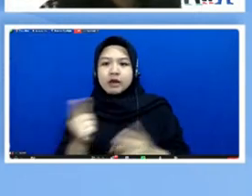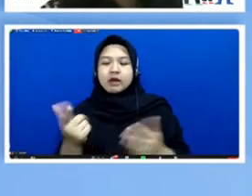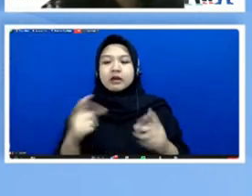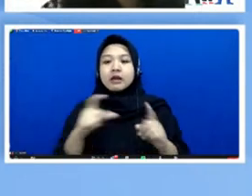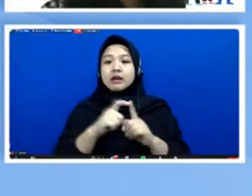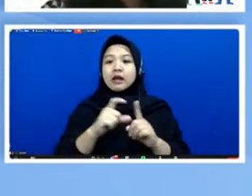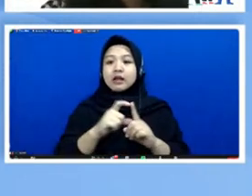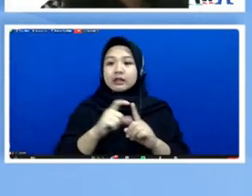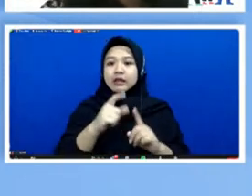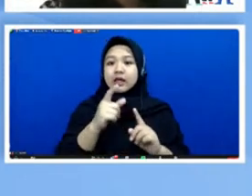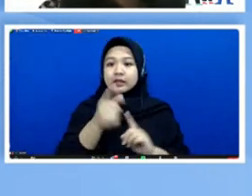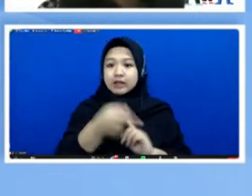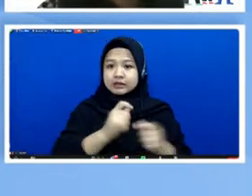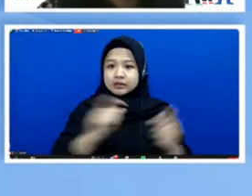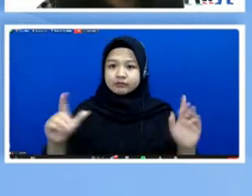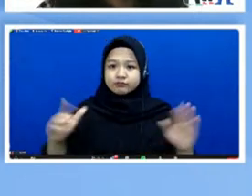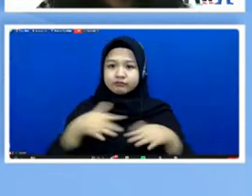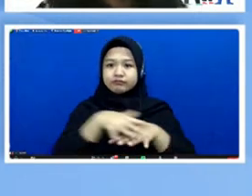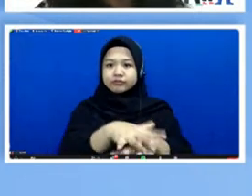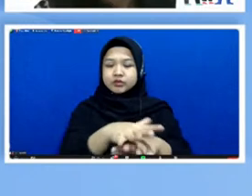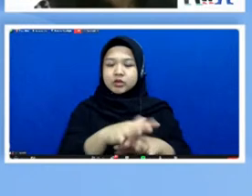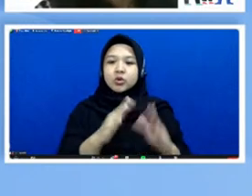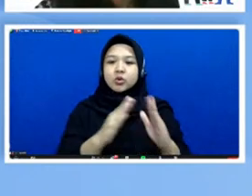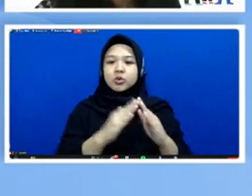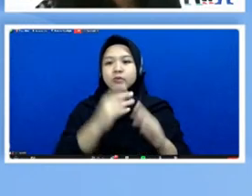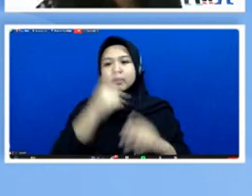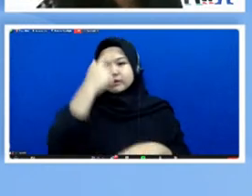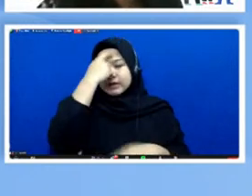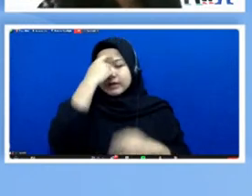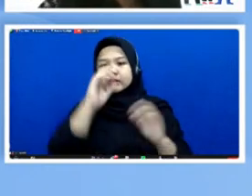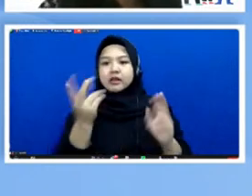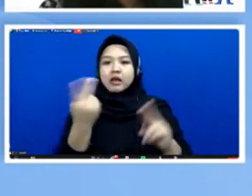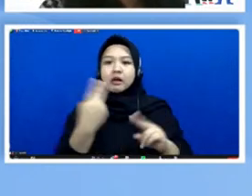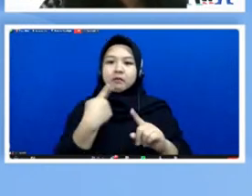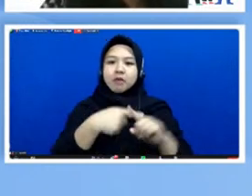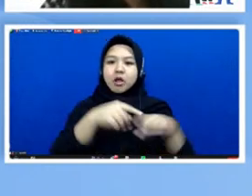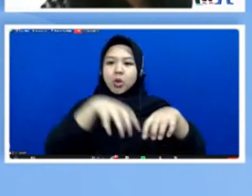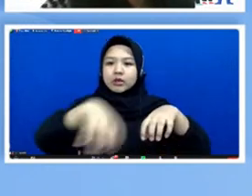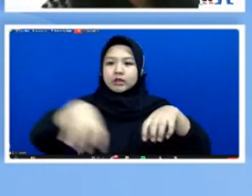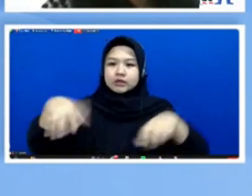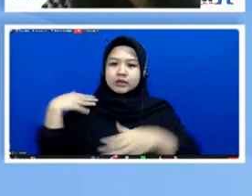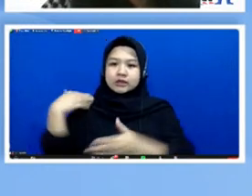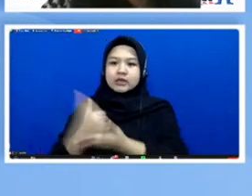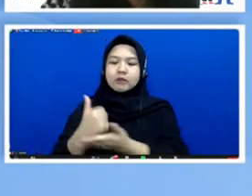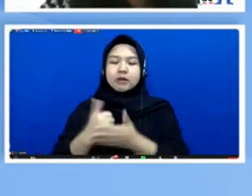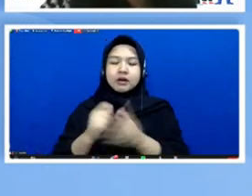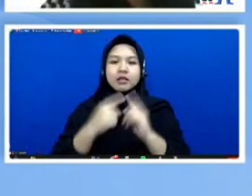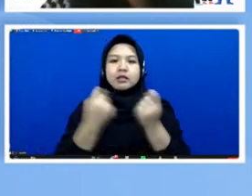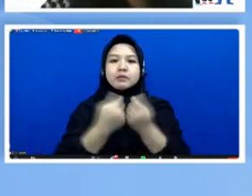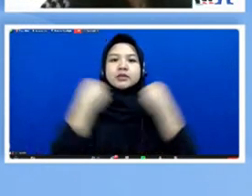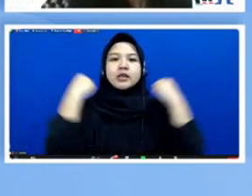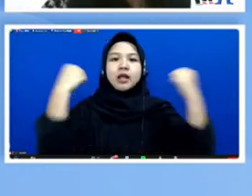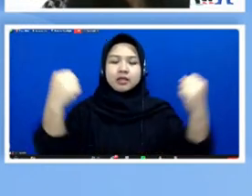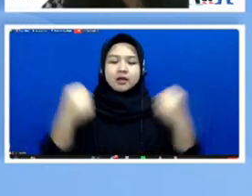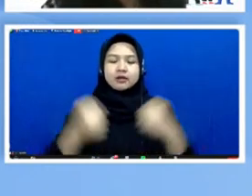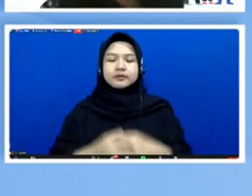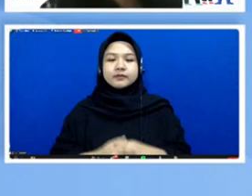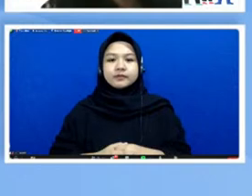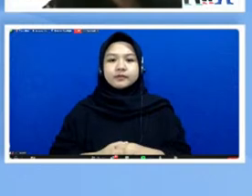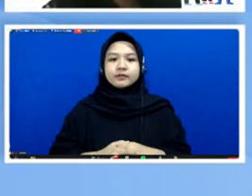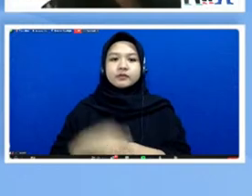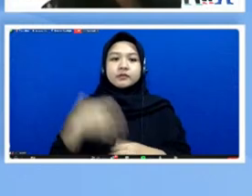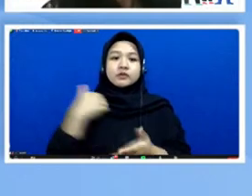testing, dan menguatkan rumah sakit dengan logistik, dan memberikan jaminan untuk tenaga kesehatan, baik dari